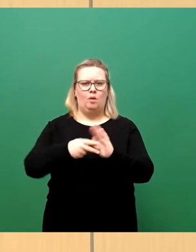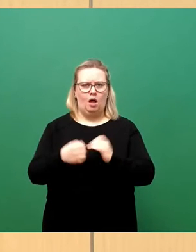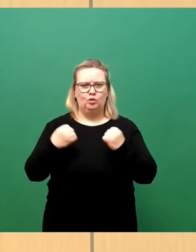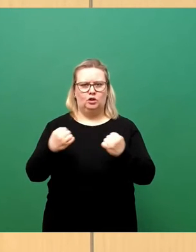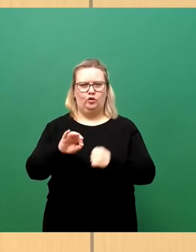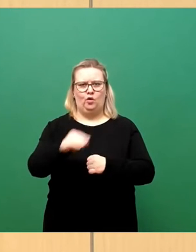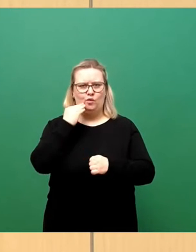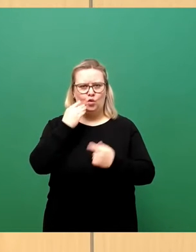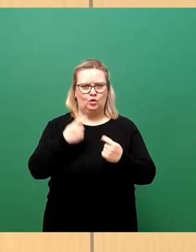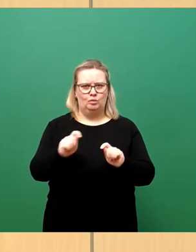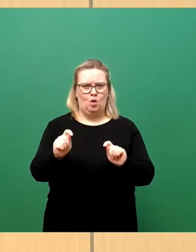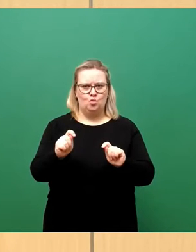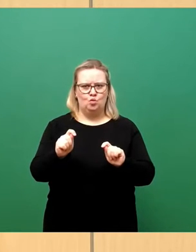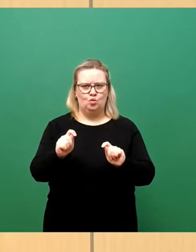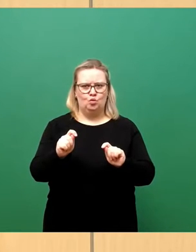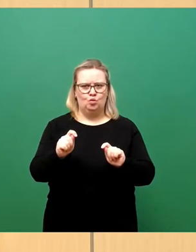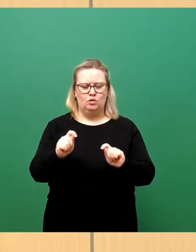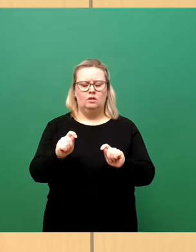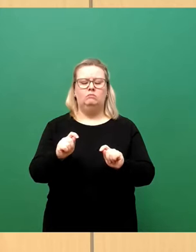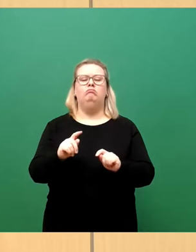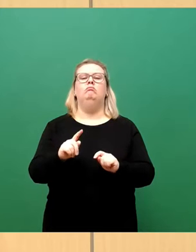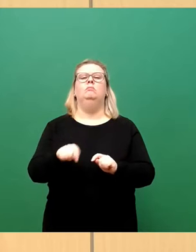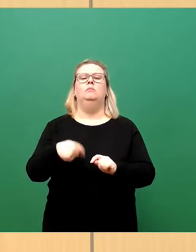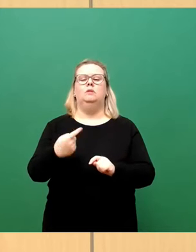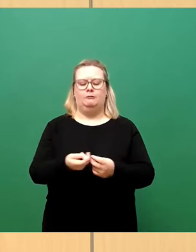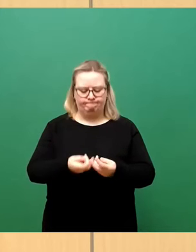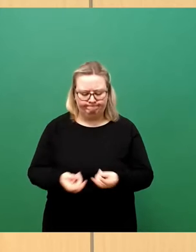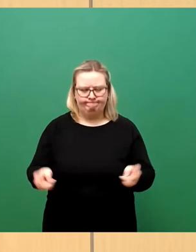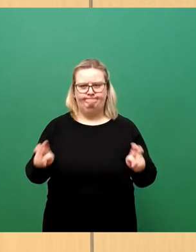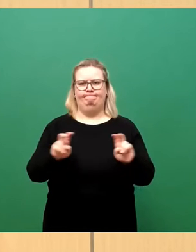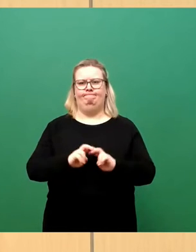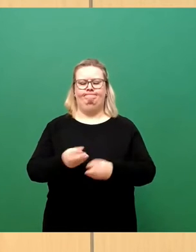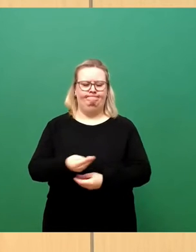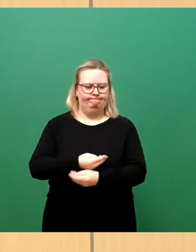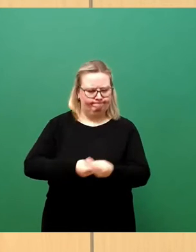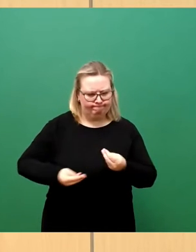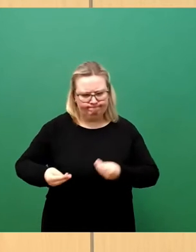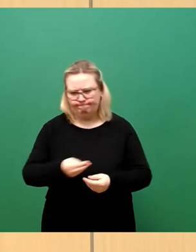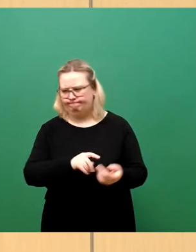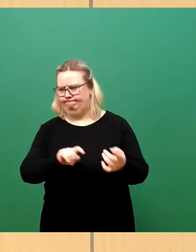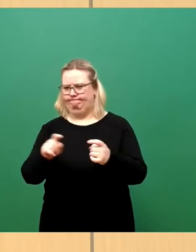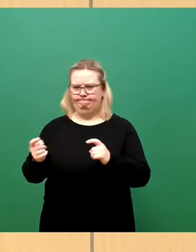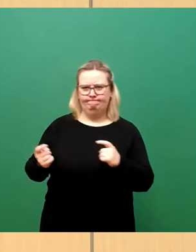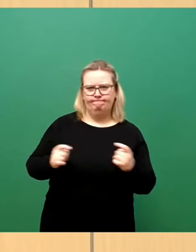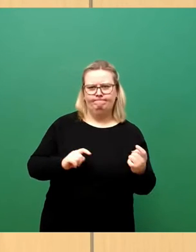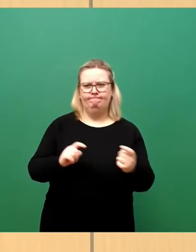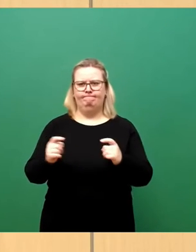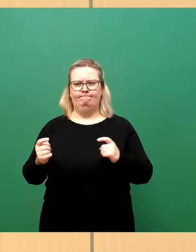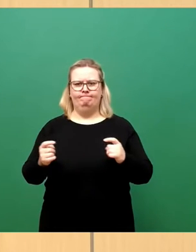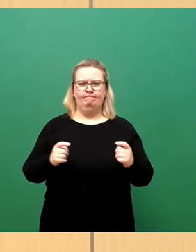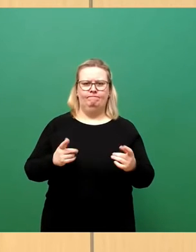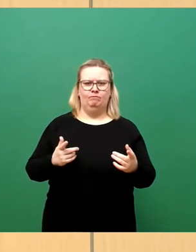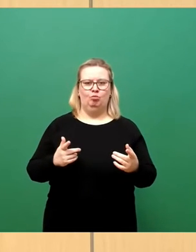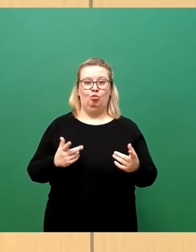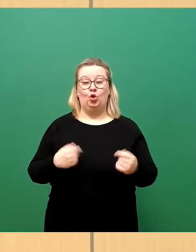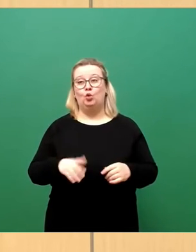Wohnungsbau gibt. So. Und dann haben wir uns hingesetzt und wir haben gerungen. Und das ist nicht hasenfüßig verlaufen,